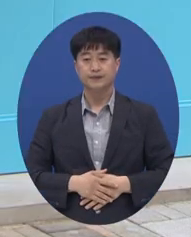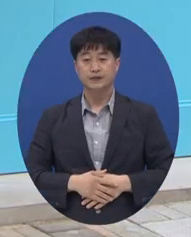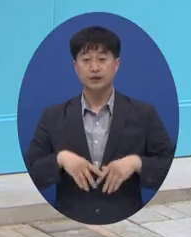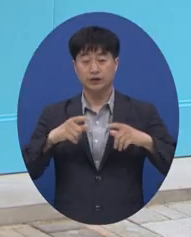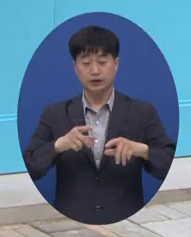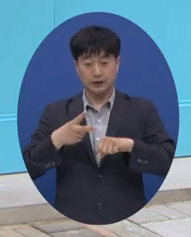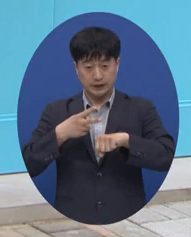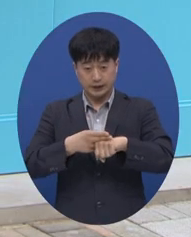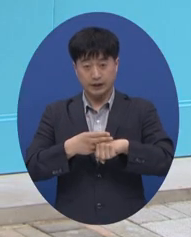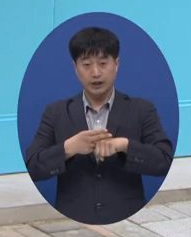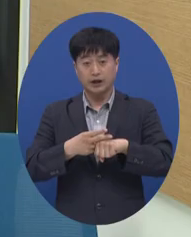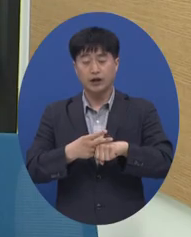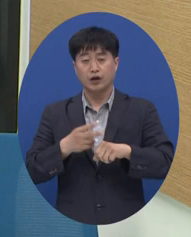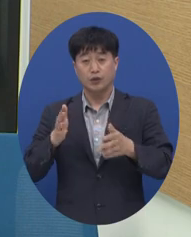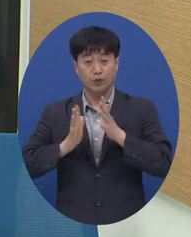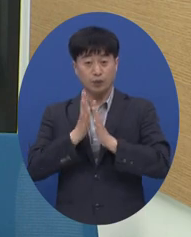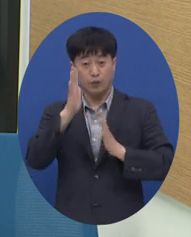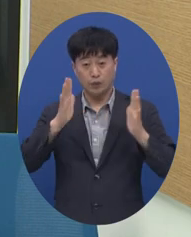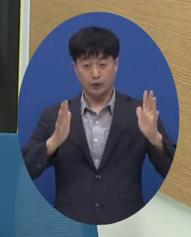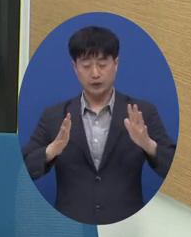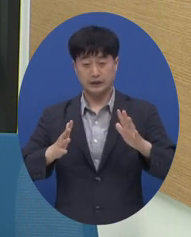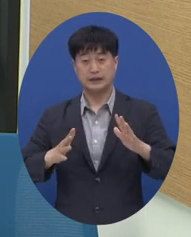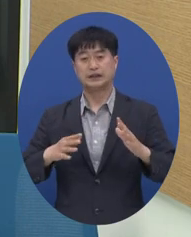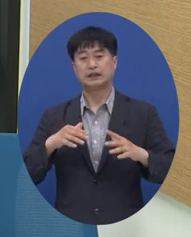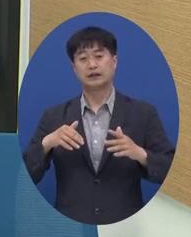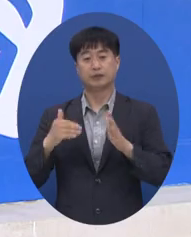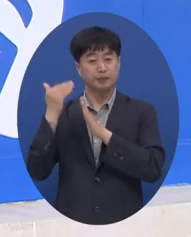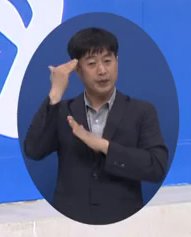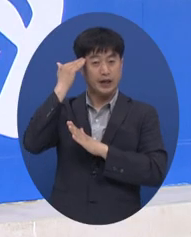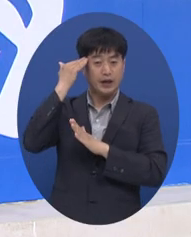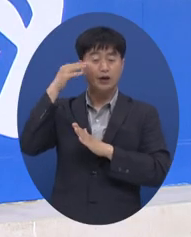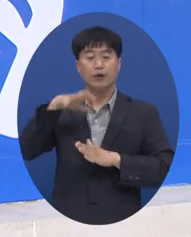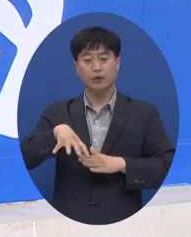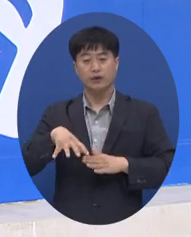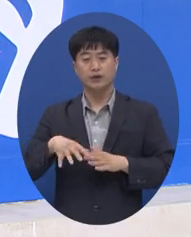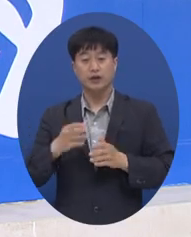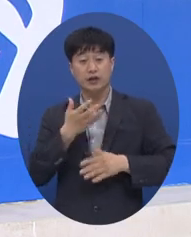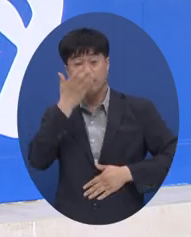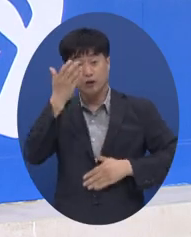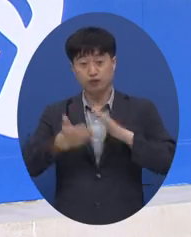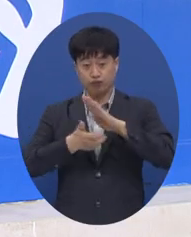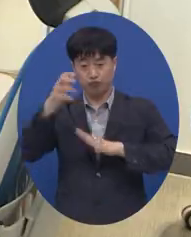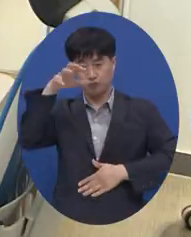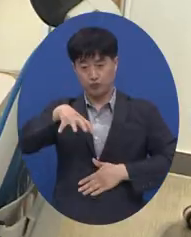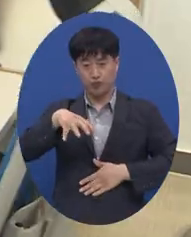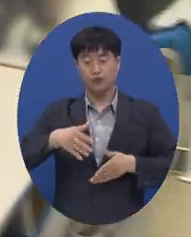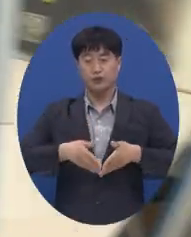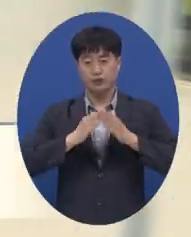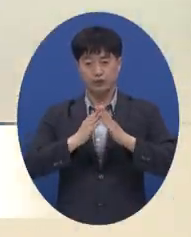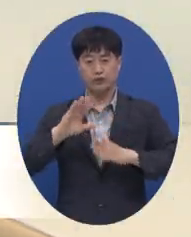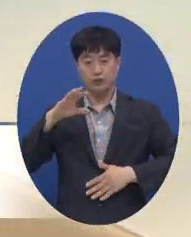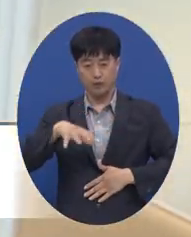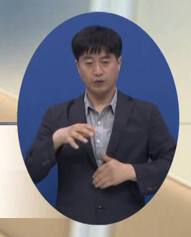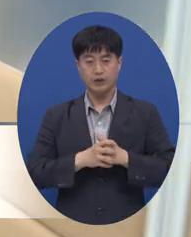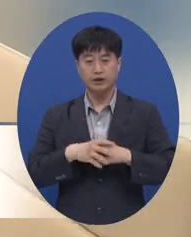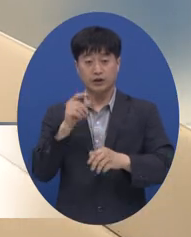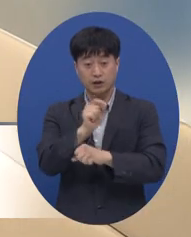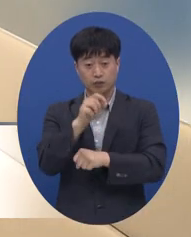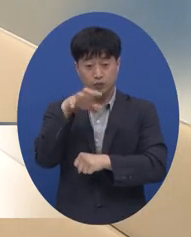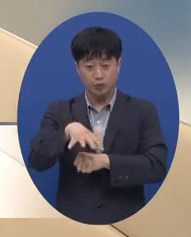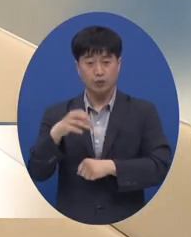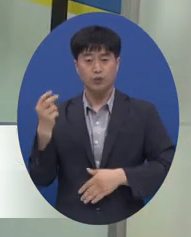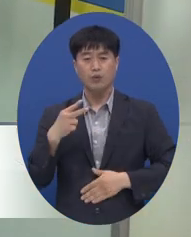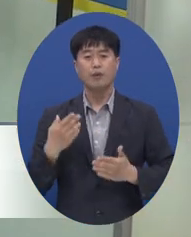지역 단절 등 도심의 장애물에서 희망이 싹트는 공간으로 재탄생한 스테이션 G. 사무공간에서 더